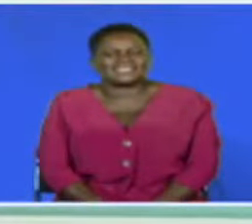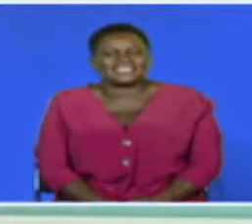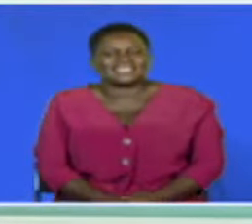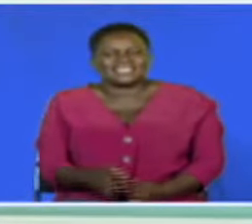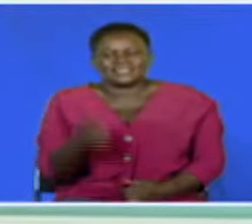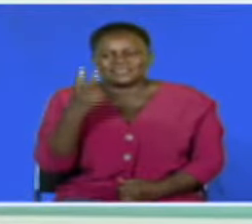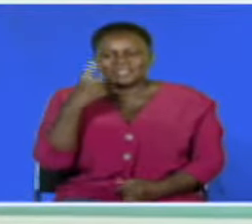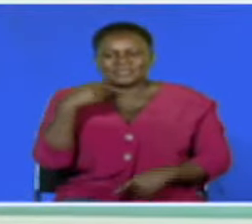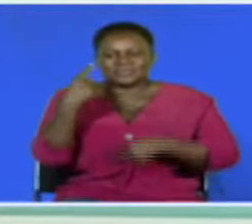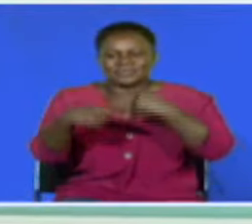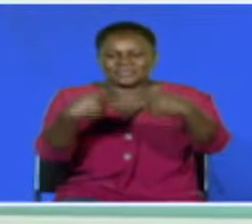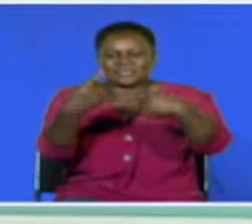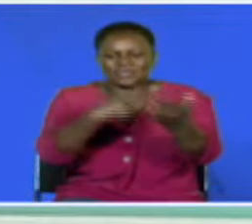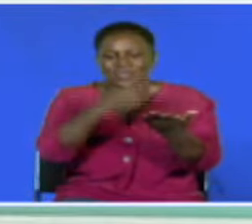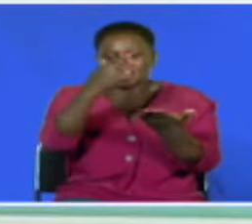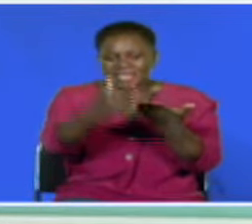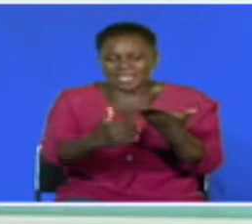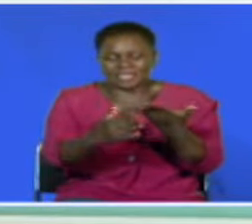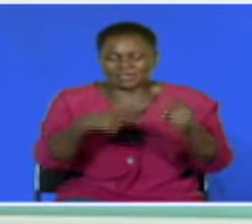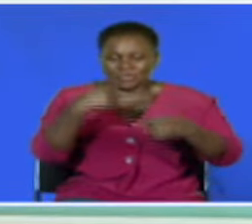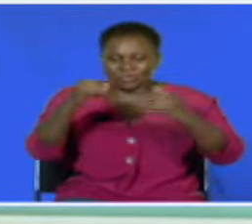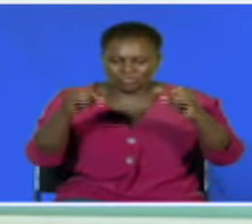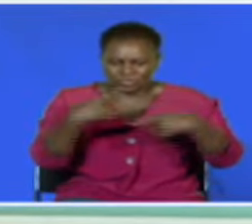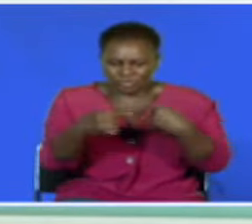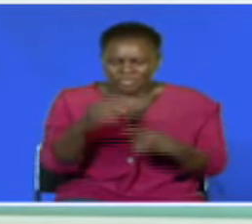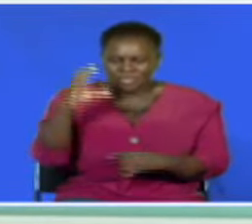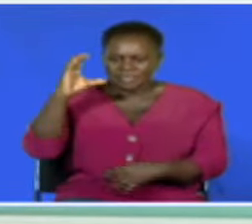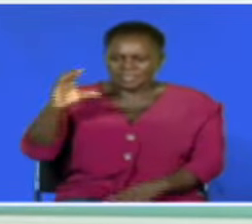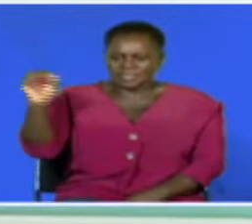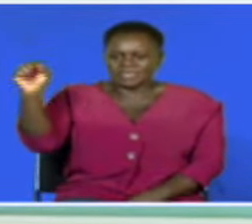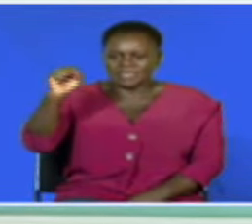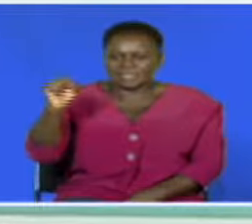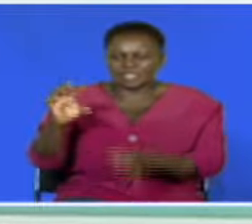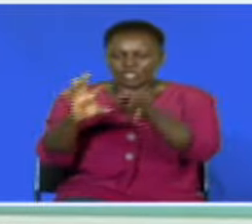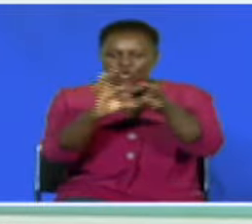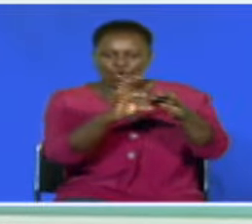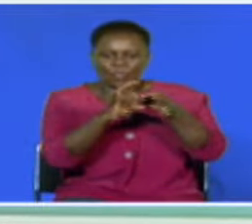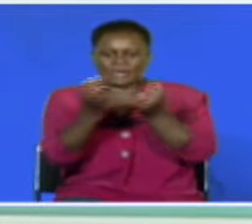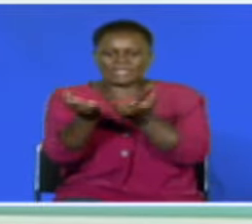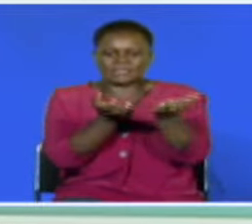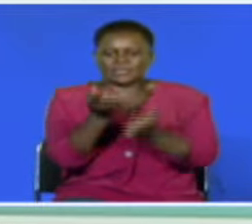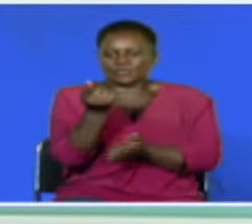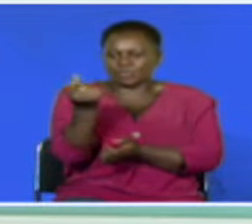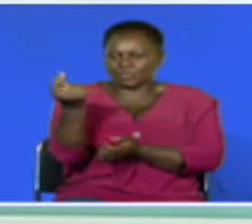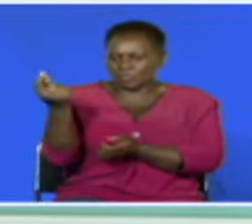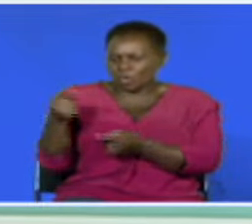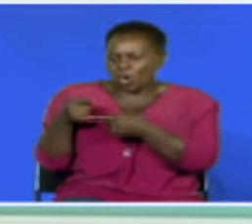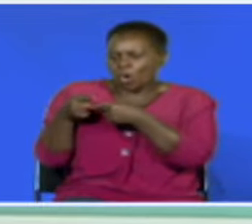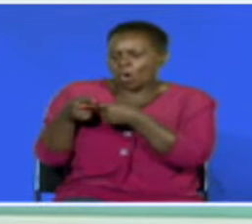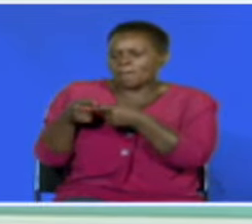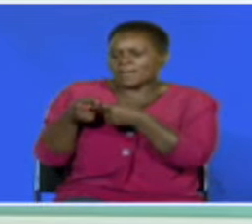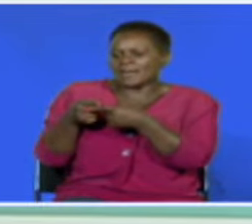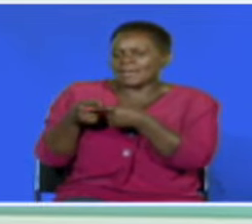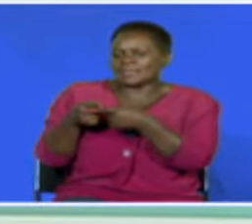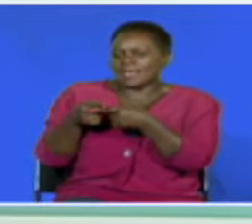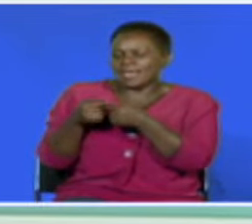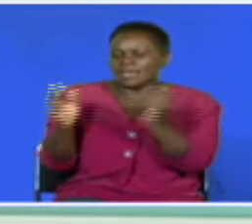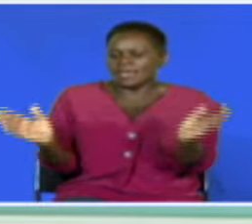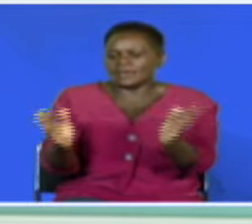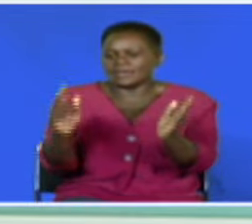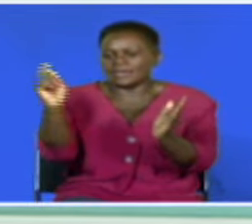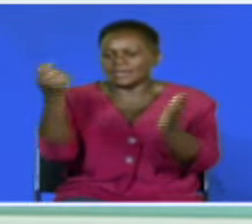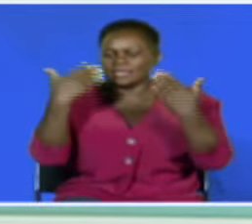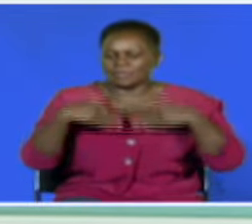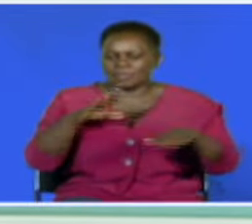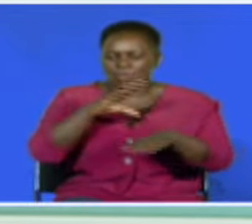Tunazidi kutazama taarifa za dira ya wiki. Tukisonga mbele, ni kwamba waziri wa vyama vya ushirika na biashara ndogo ndogo Wycliffe Oparanya amewahimiza